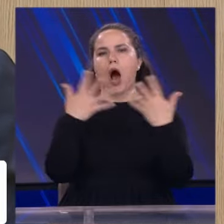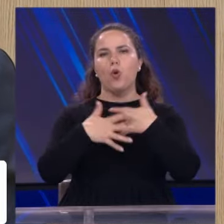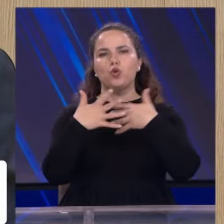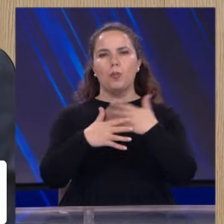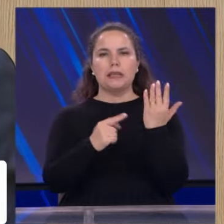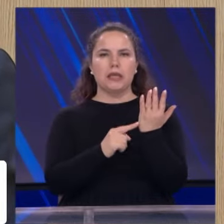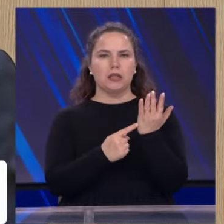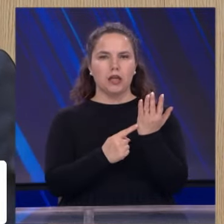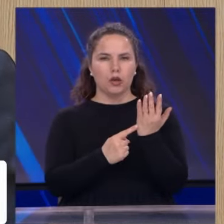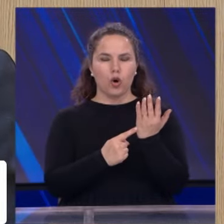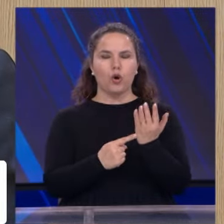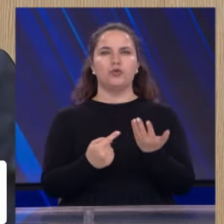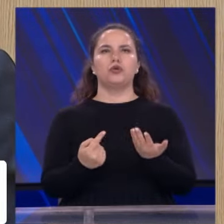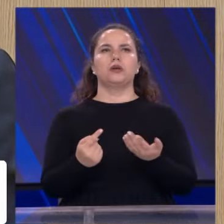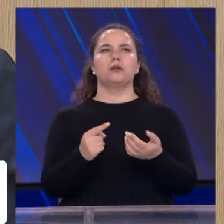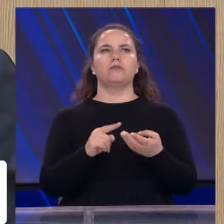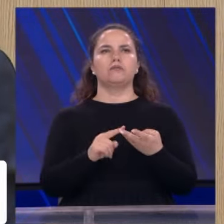llogaritjes së